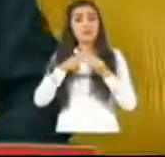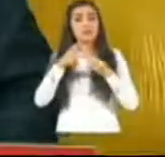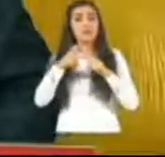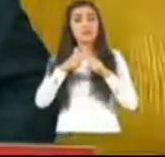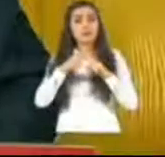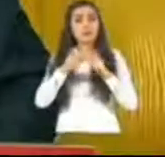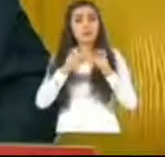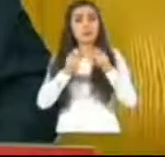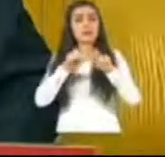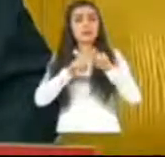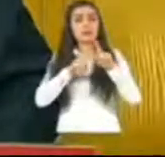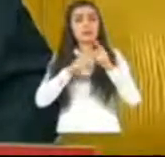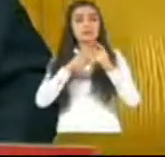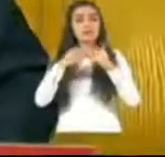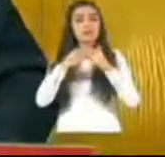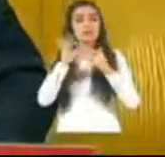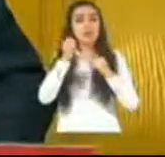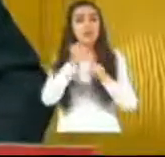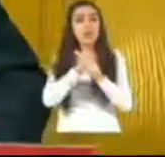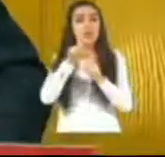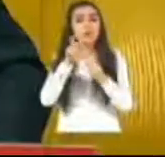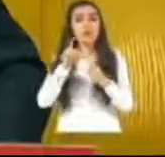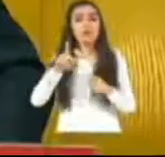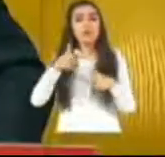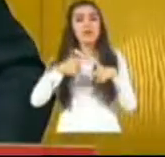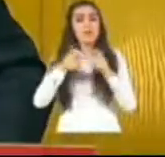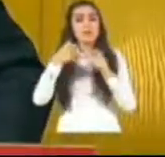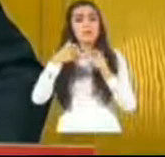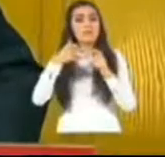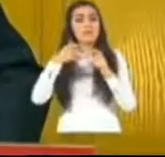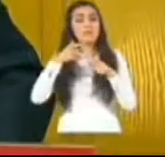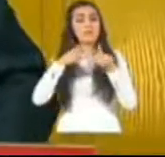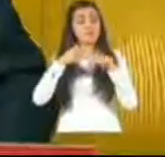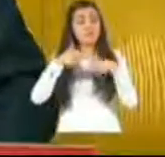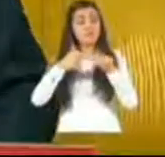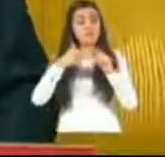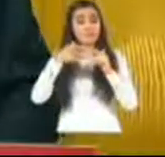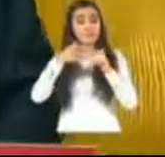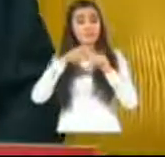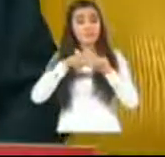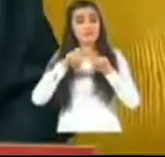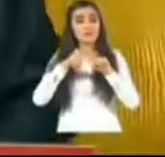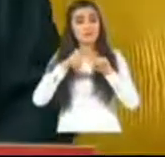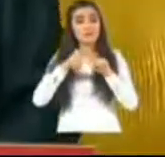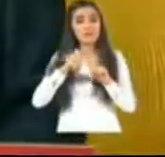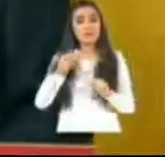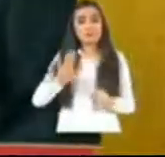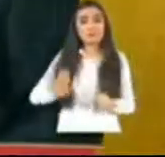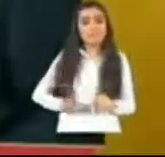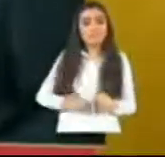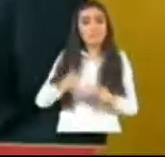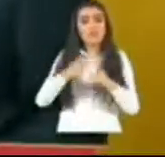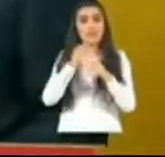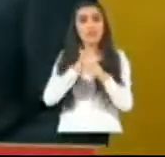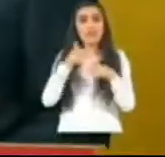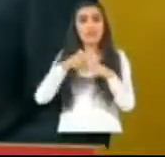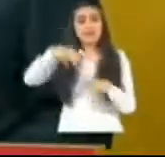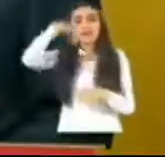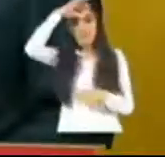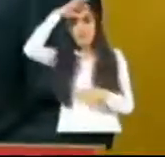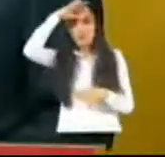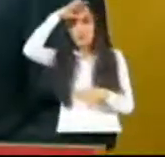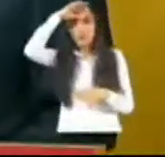ile ilgilidir. Fırat evladımız 20 Şubat 2015'te Ege Üniversitesi'nde